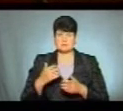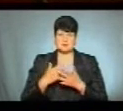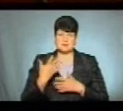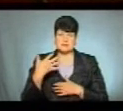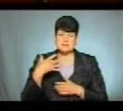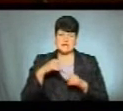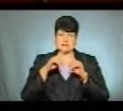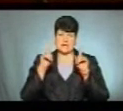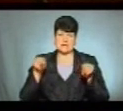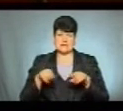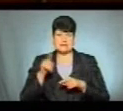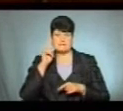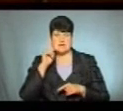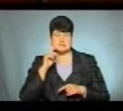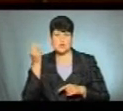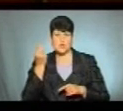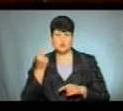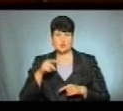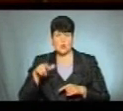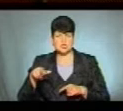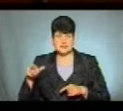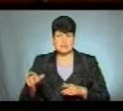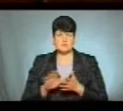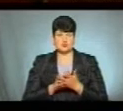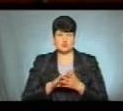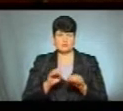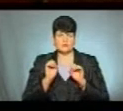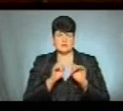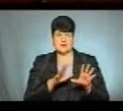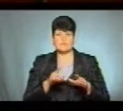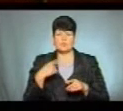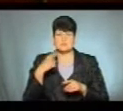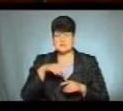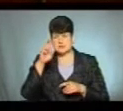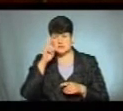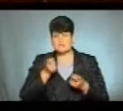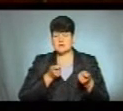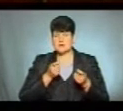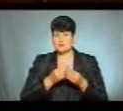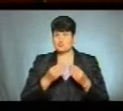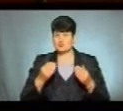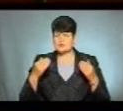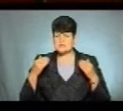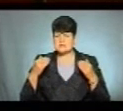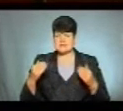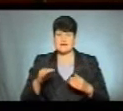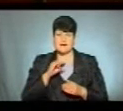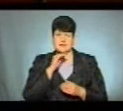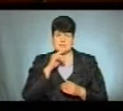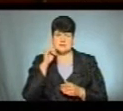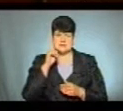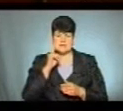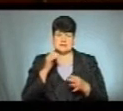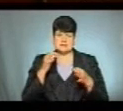50 картин єврейських художників безкоштовно передала обласному краєзнавчому музею мистецтвознавиця, академік